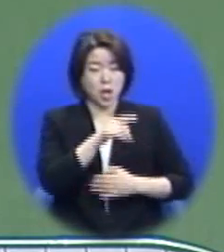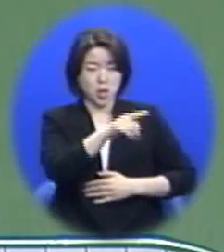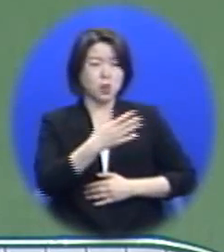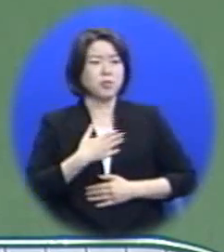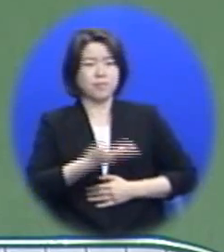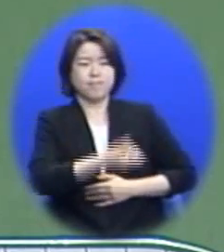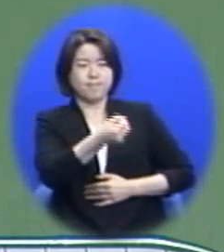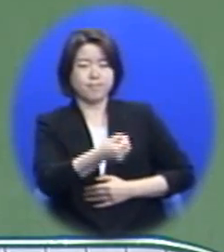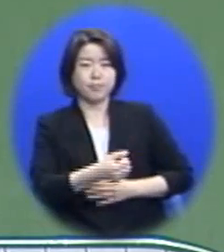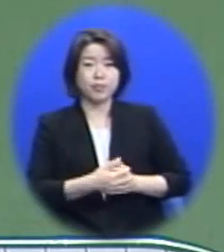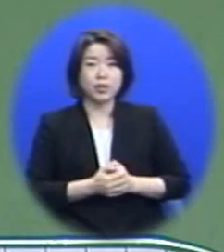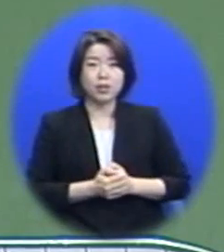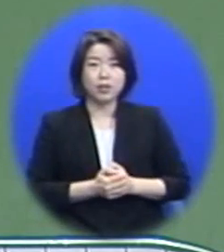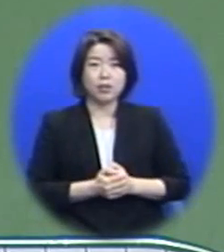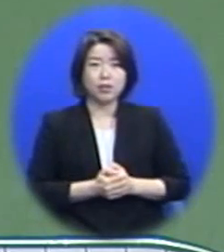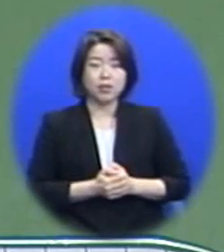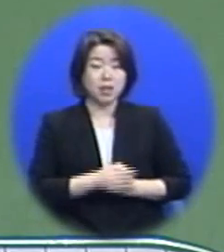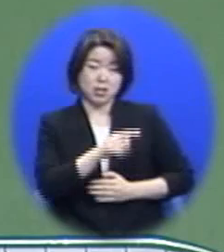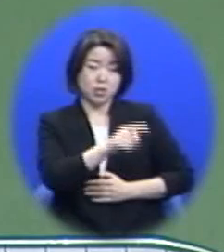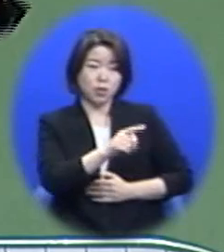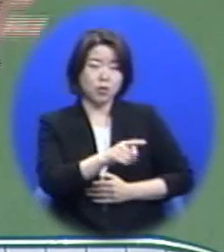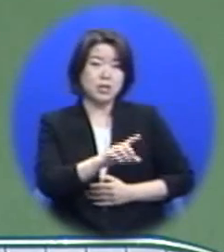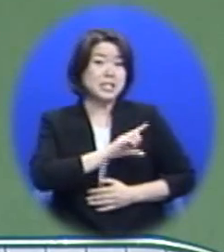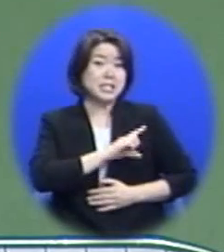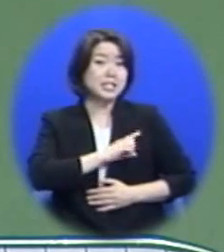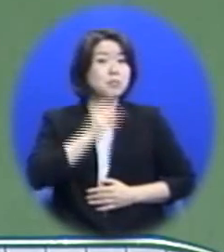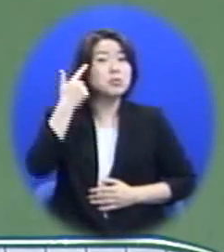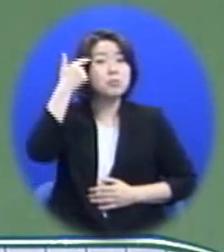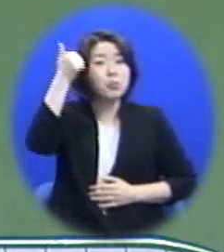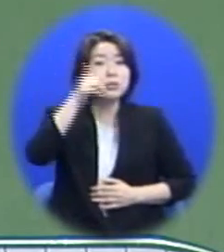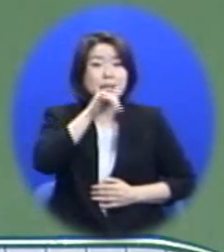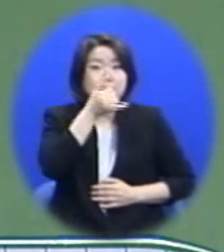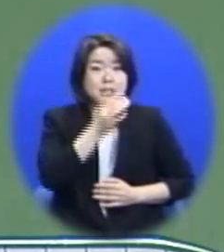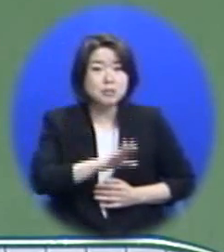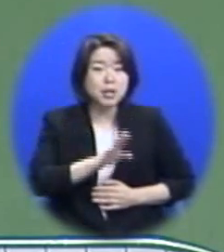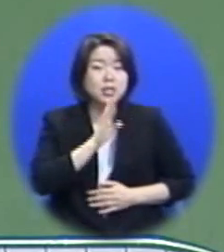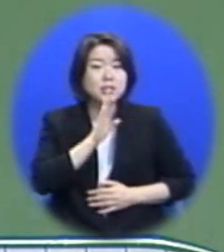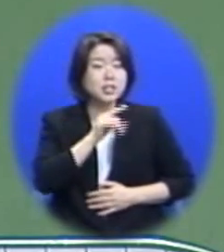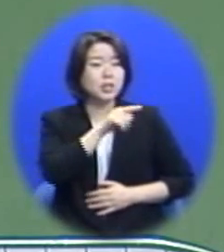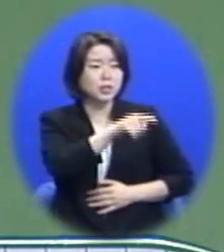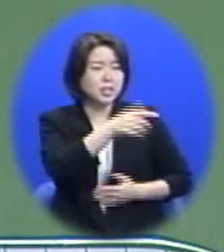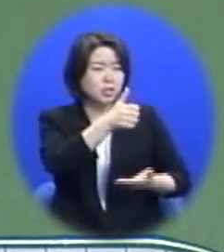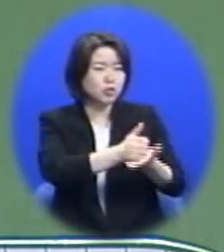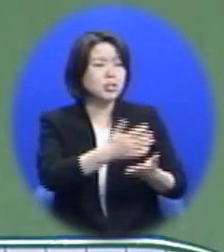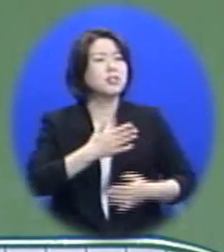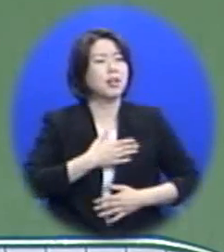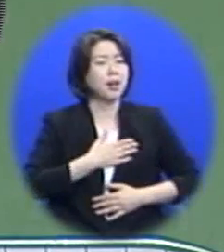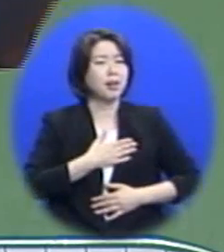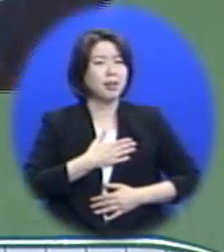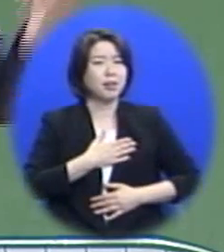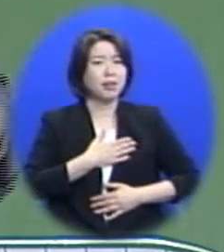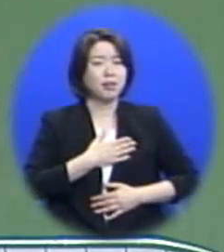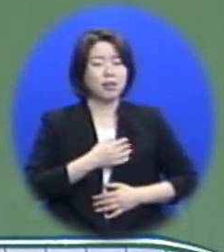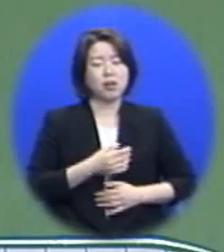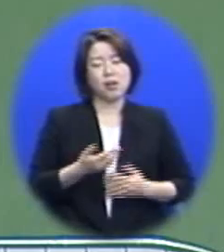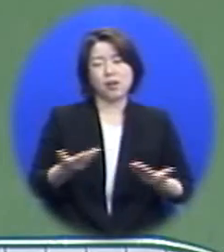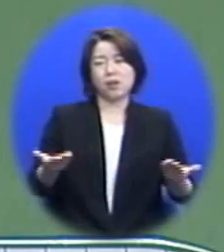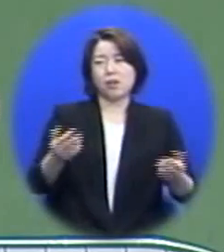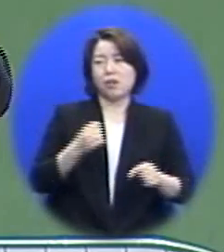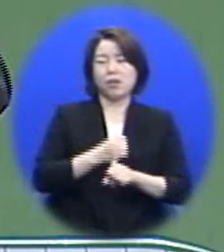내 거야 너 이름은 목사지만 실제로 너 주인은 나야 할 말이